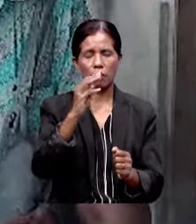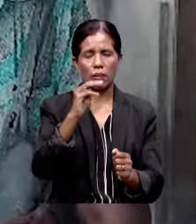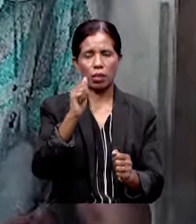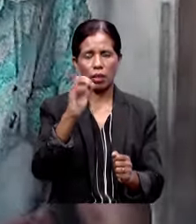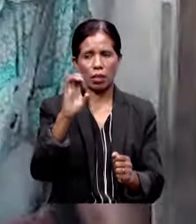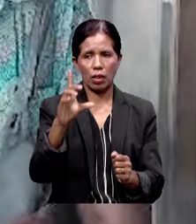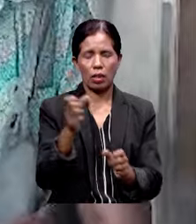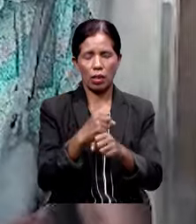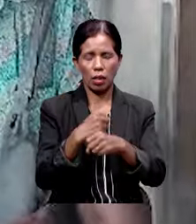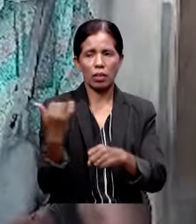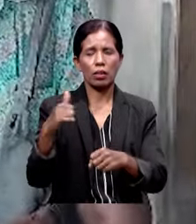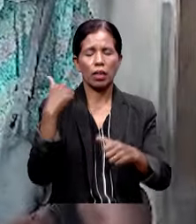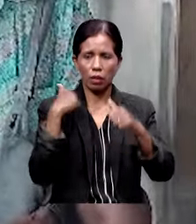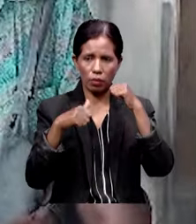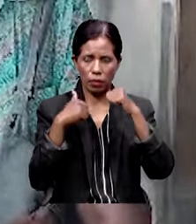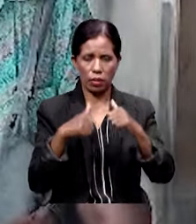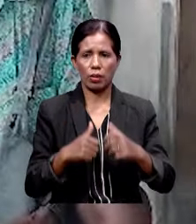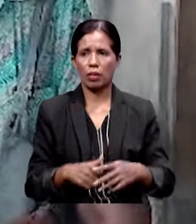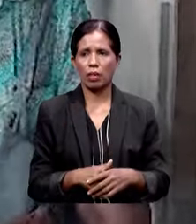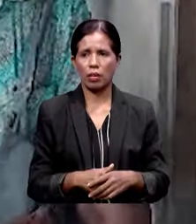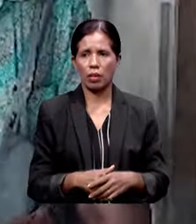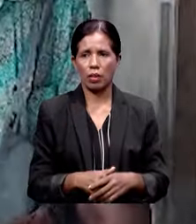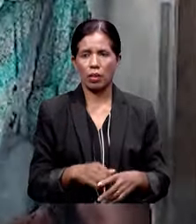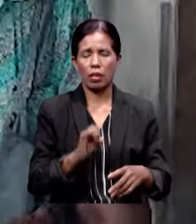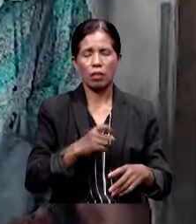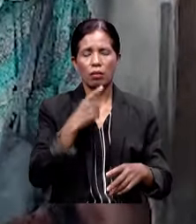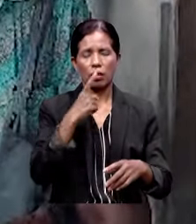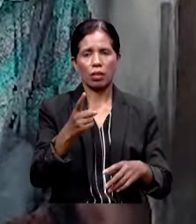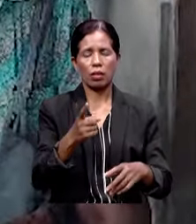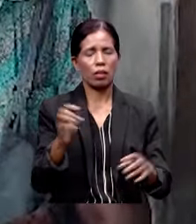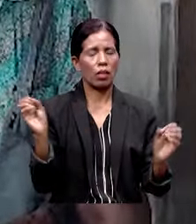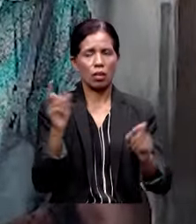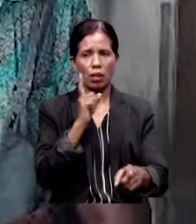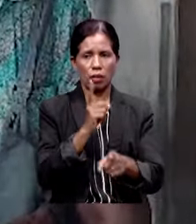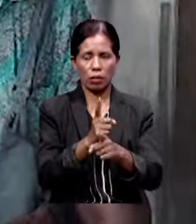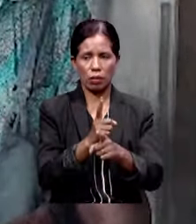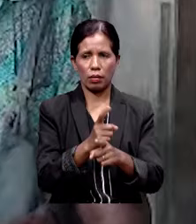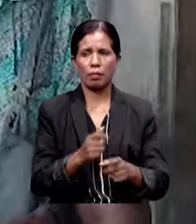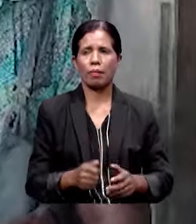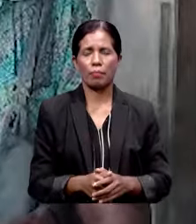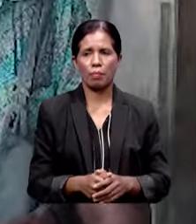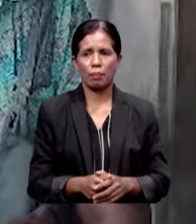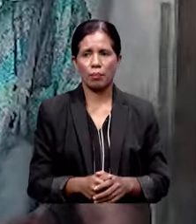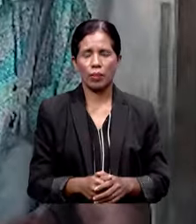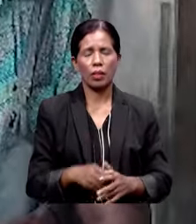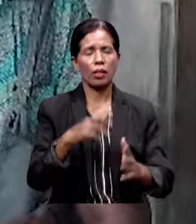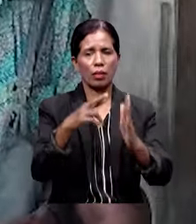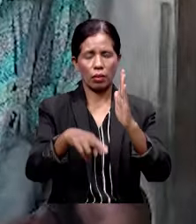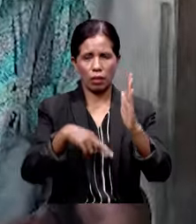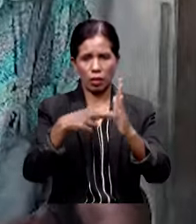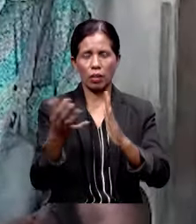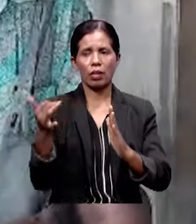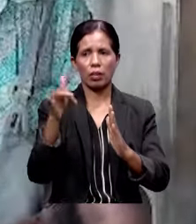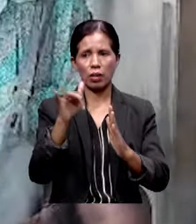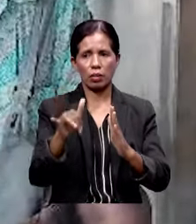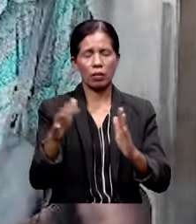nebe halau sirne aktividadi ha considera ilegal viola lei nomor 9 nebe makar regula i